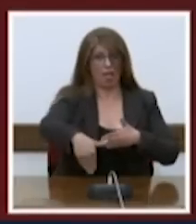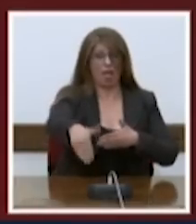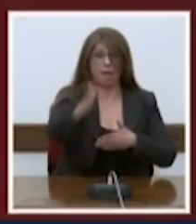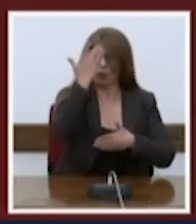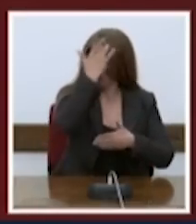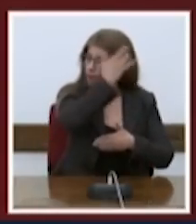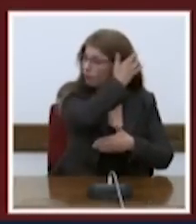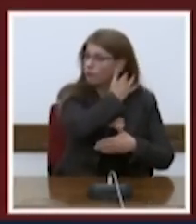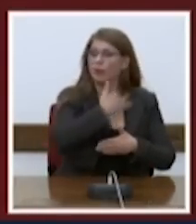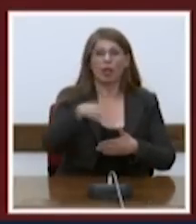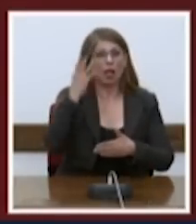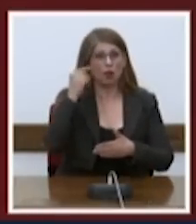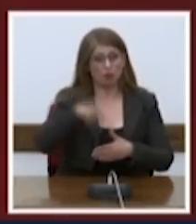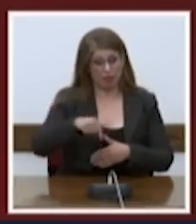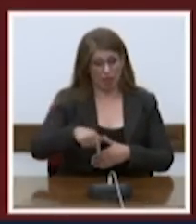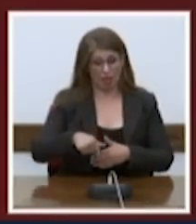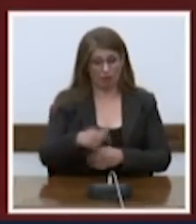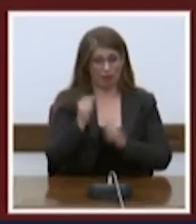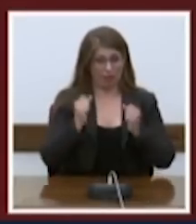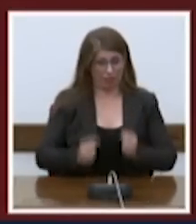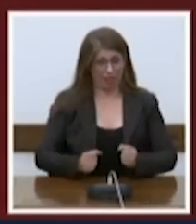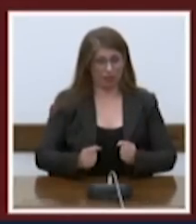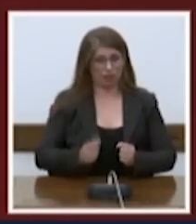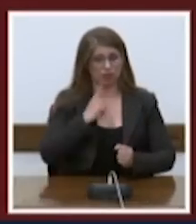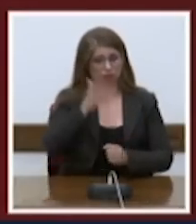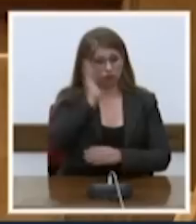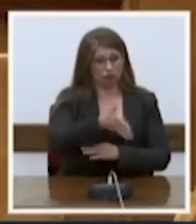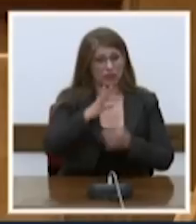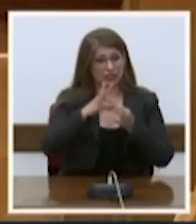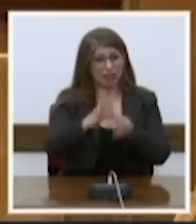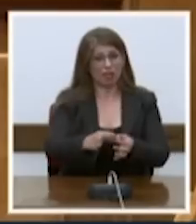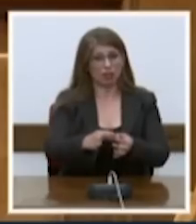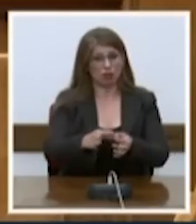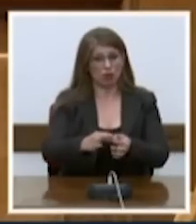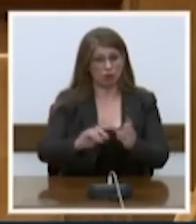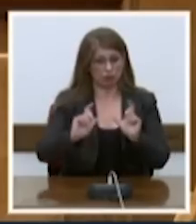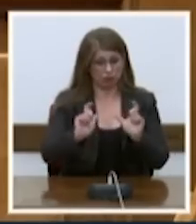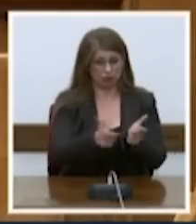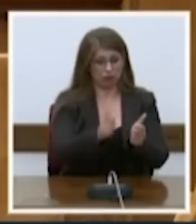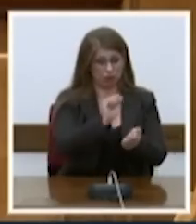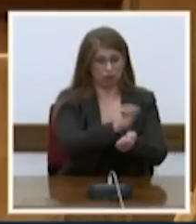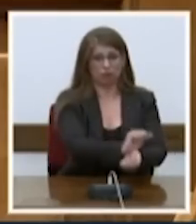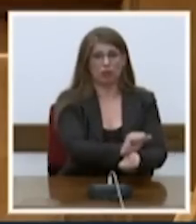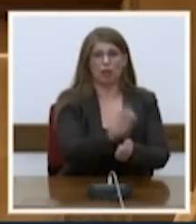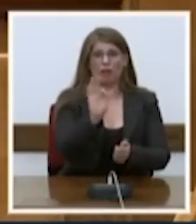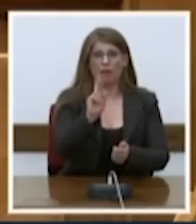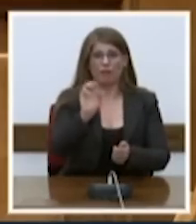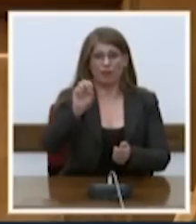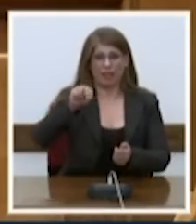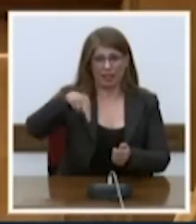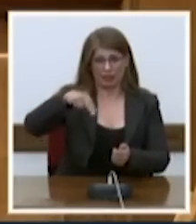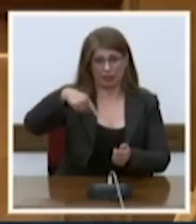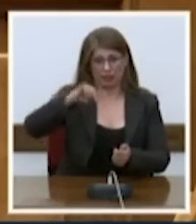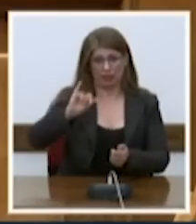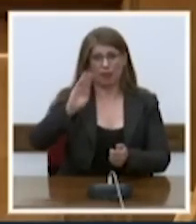αυτό το βήμα θέλουμε να καταδικάσουμε τη συνεχιζόμενη κράτηση του εκλεγμένου Δημάρχου Χιμάρας, του Φρέντι Μπελέρη, που